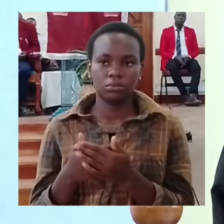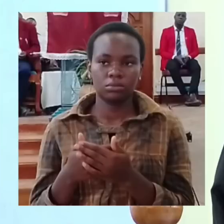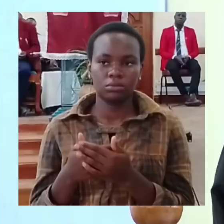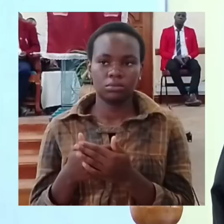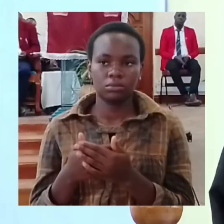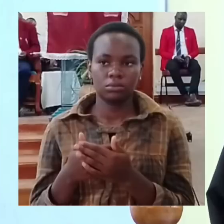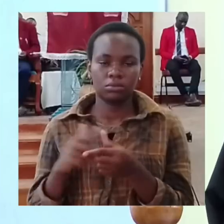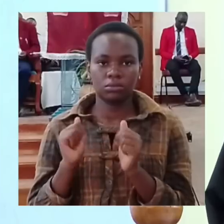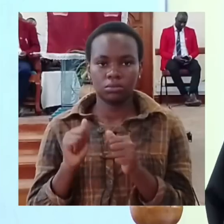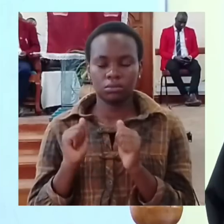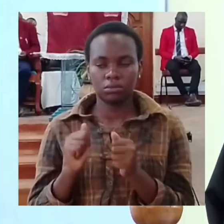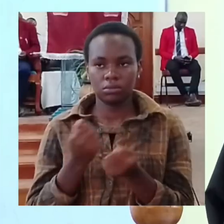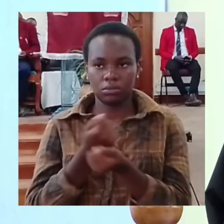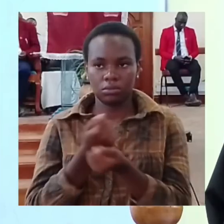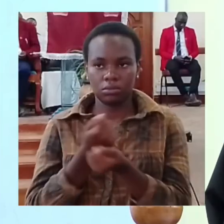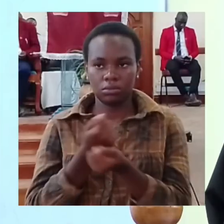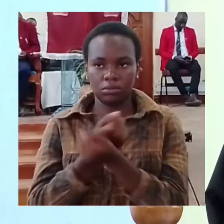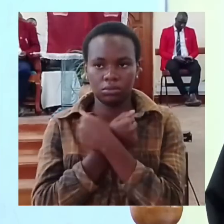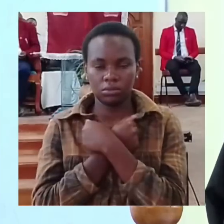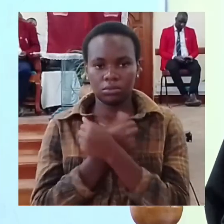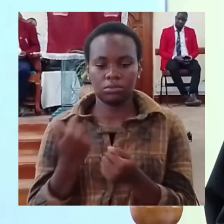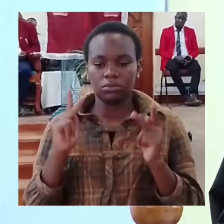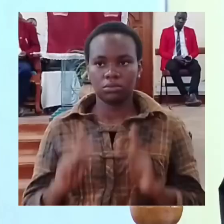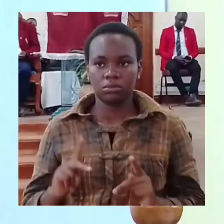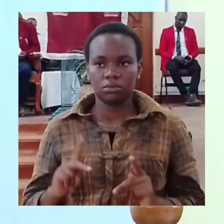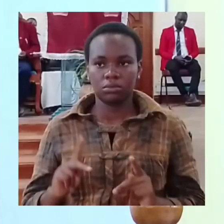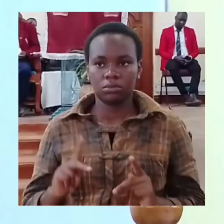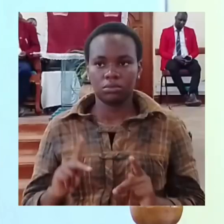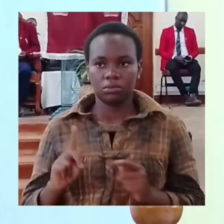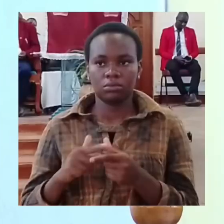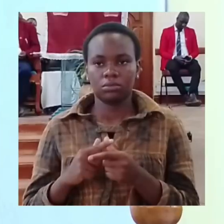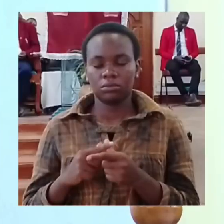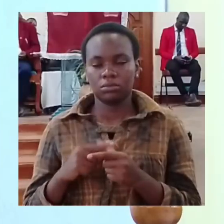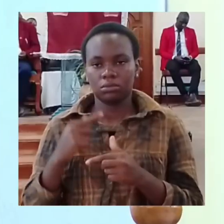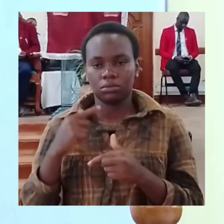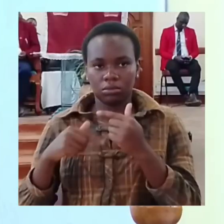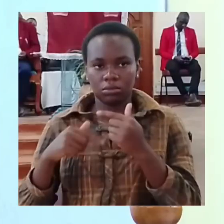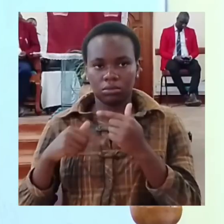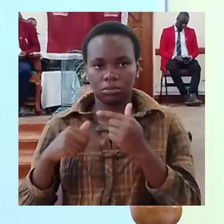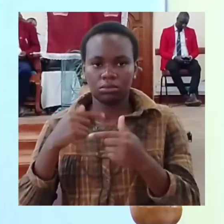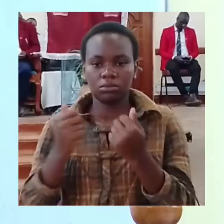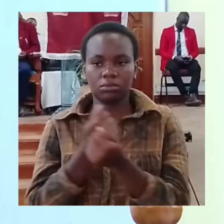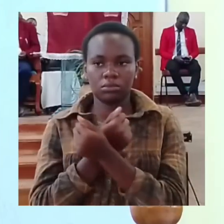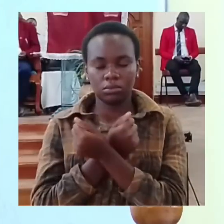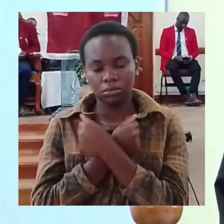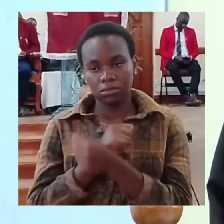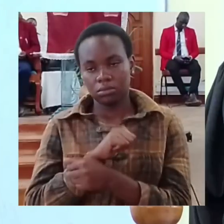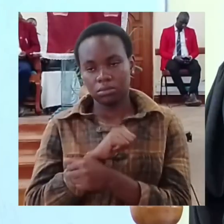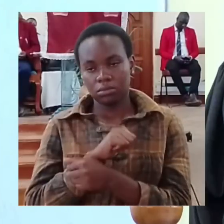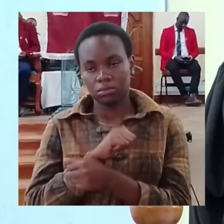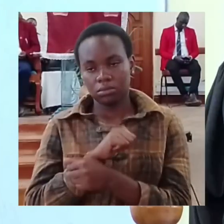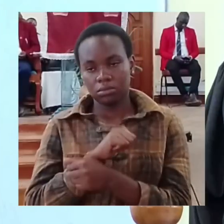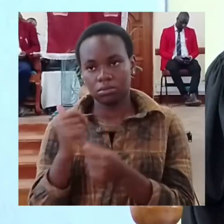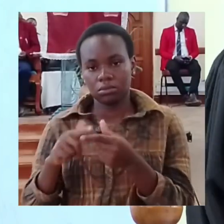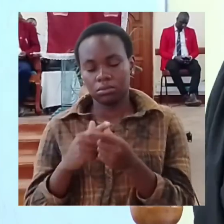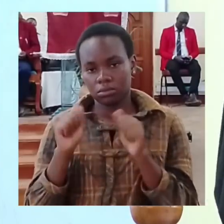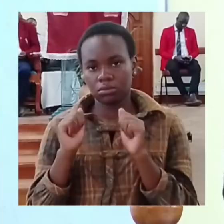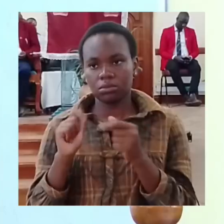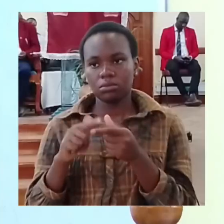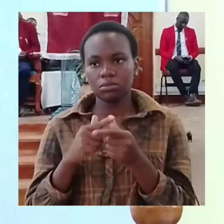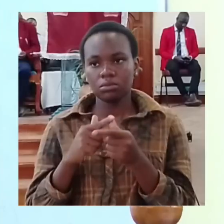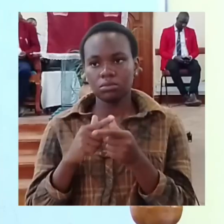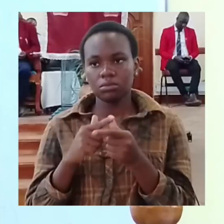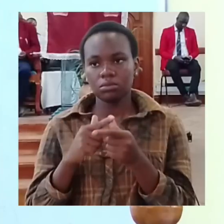Atĩ ona twakorwo tũtiendaine, nĩ tũgũthingata kwendana. Akorwo tũrarĩ a gwĩtũgĩria, nĩ